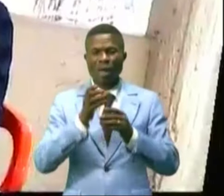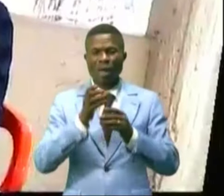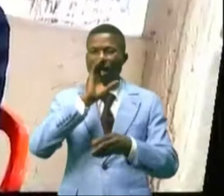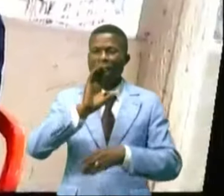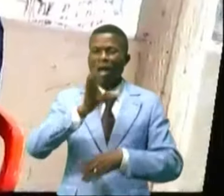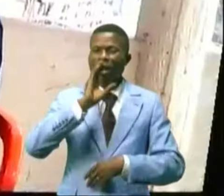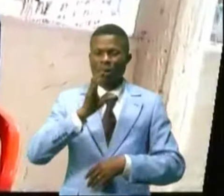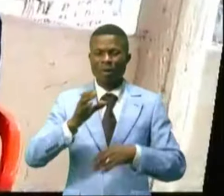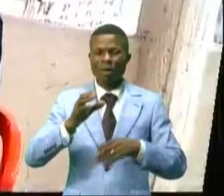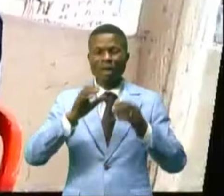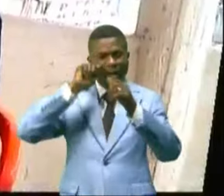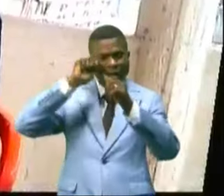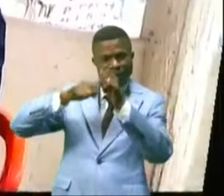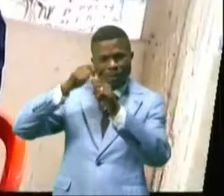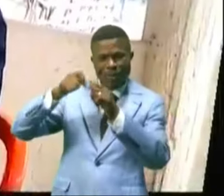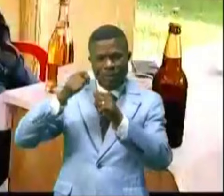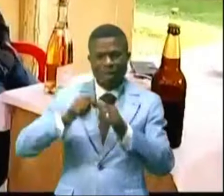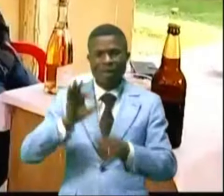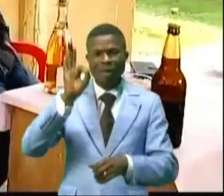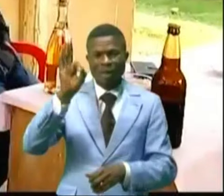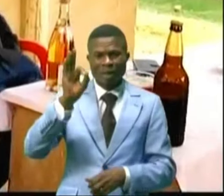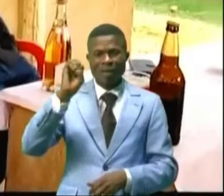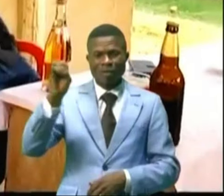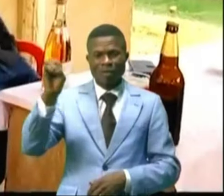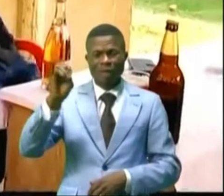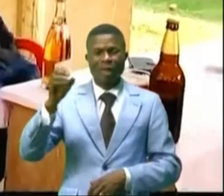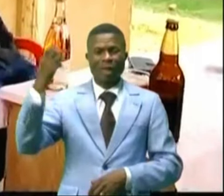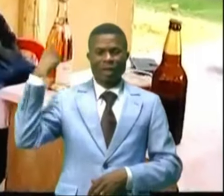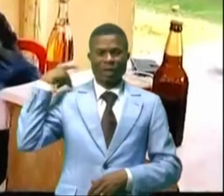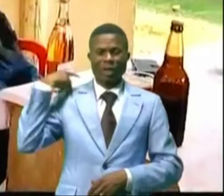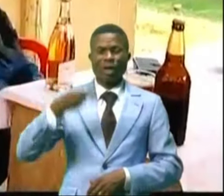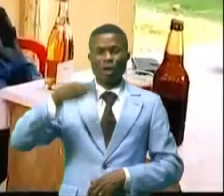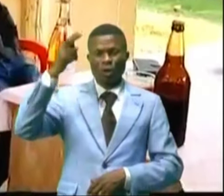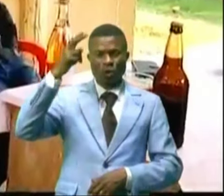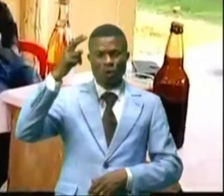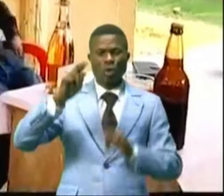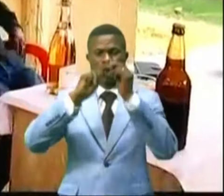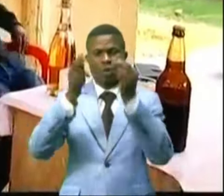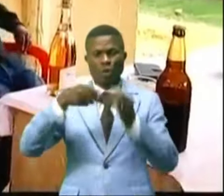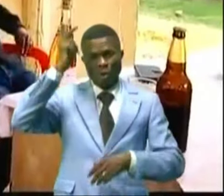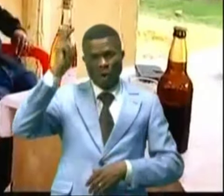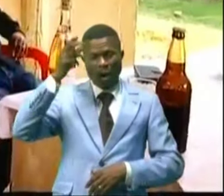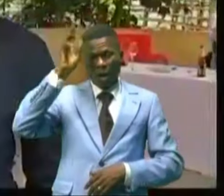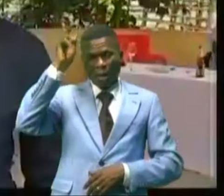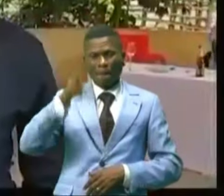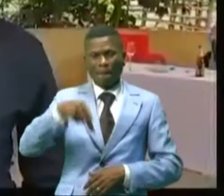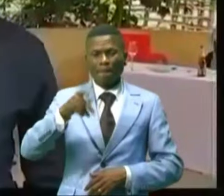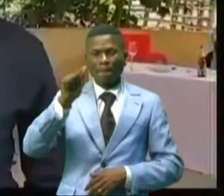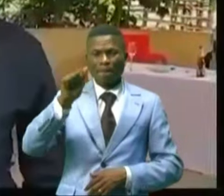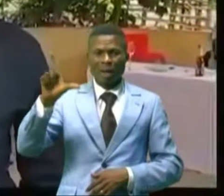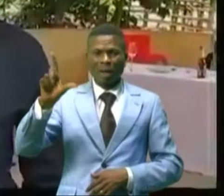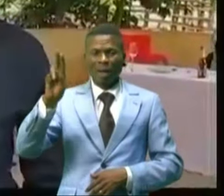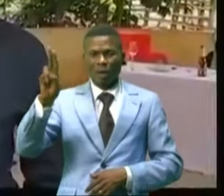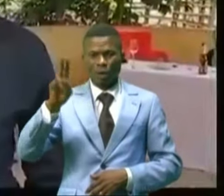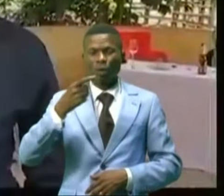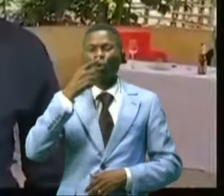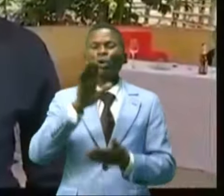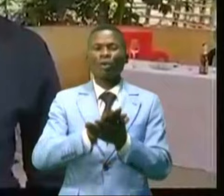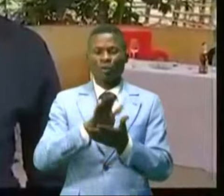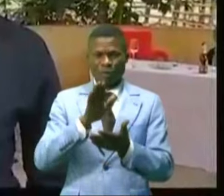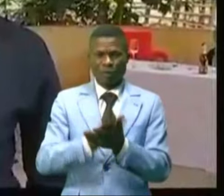zooms et caméras. Félicien Kiwai, grand notable et au cadre du Palou, élève la voix. Nos sincères